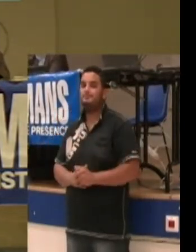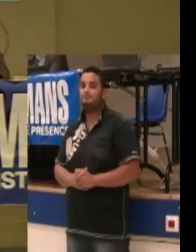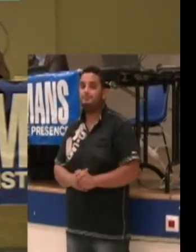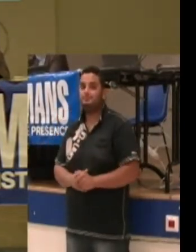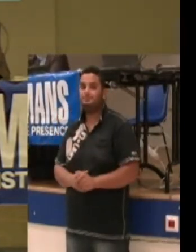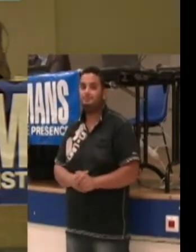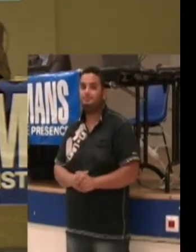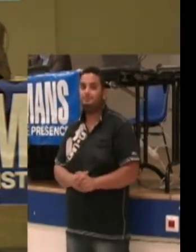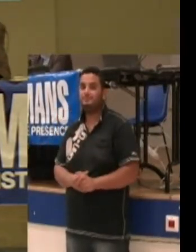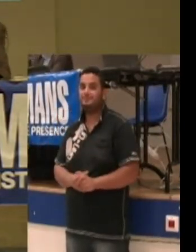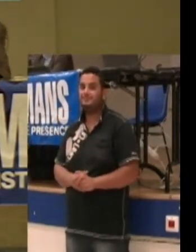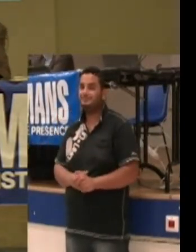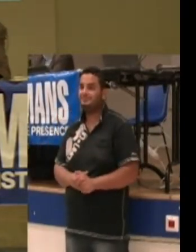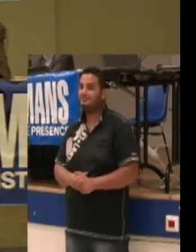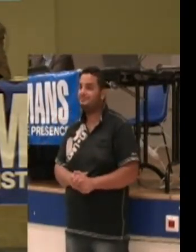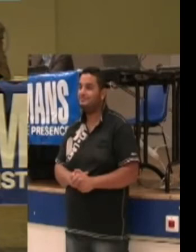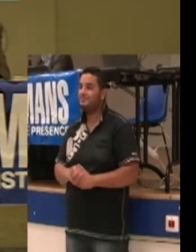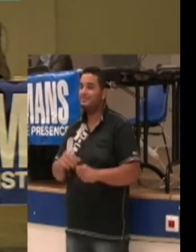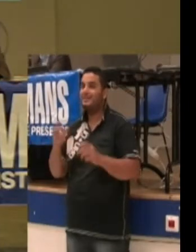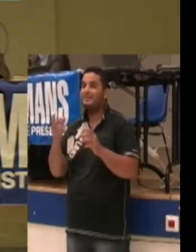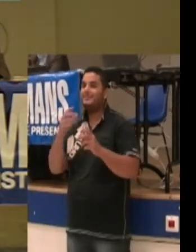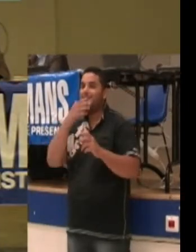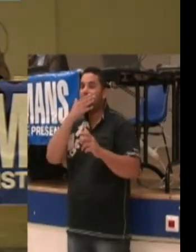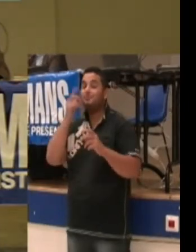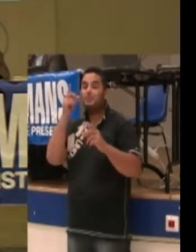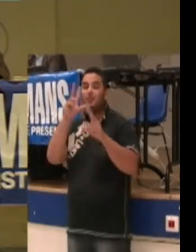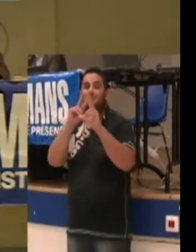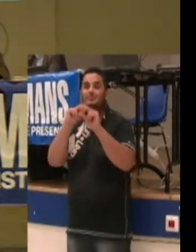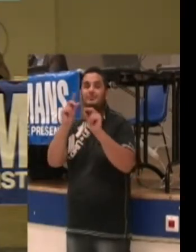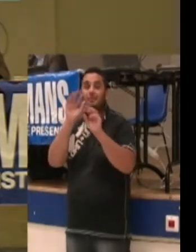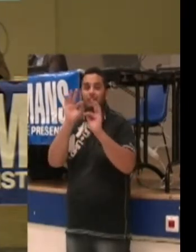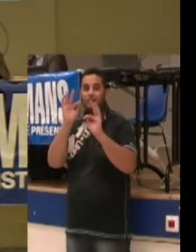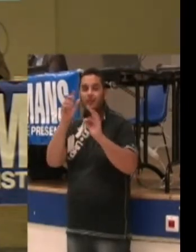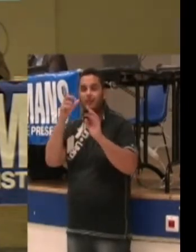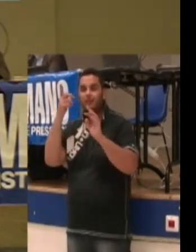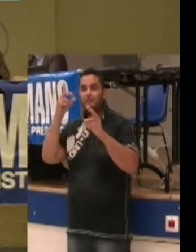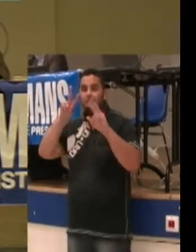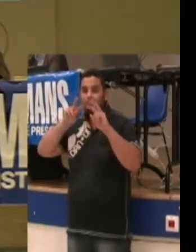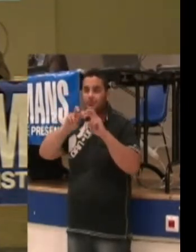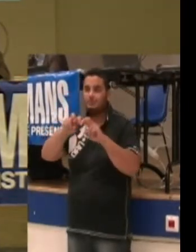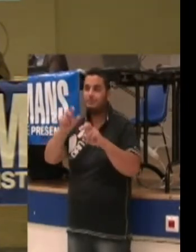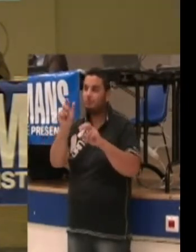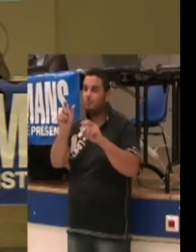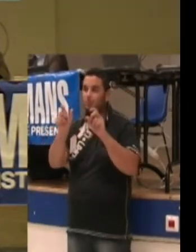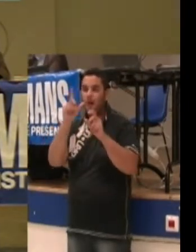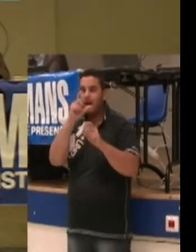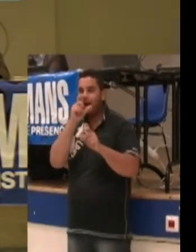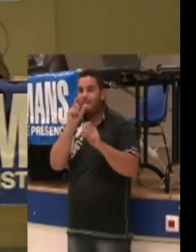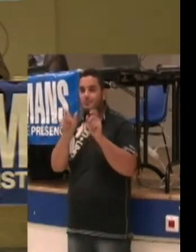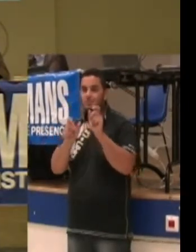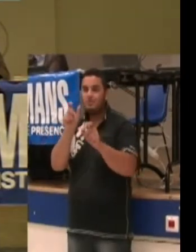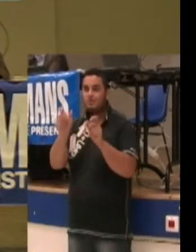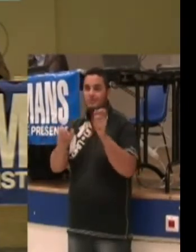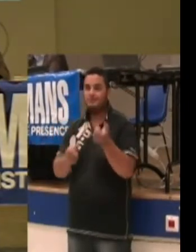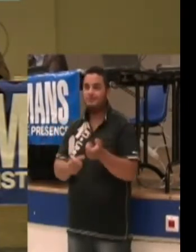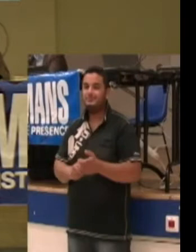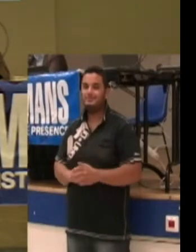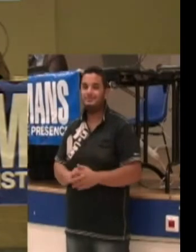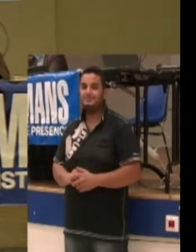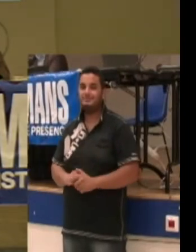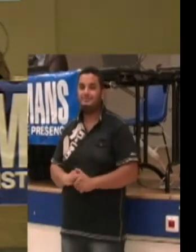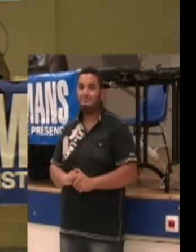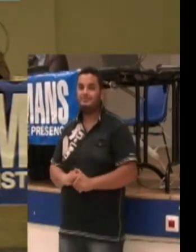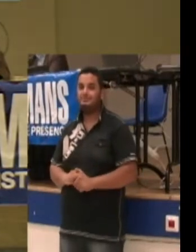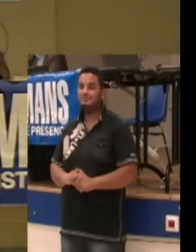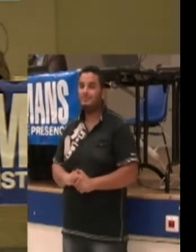debout. Mais tu peux attendre l'ennemi, tu es là, tu te prépares, tu fais attention. Tahdira, c'est comme on dit, tu fais attention. C'est ça ce que ça veut